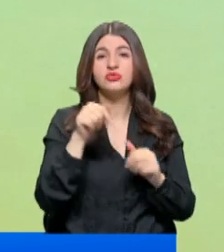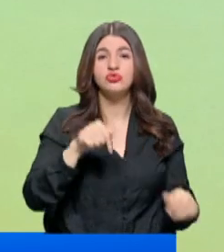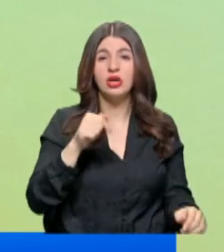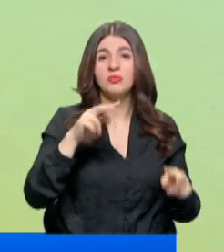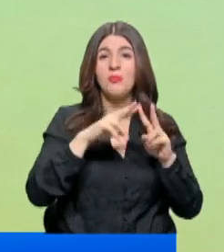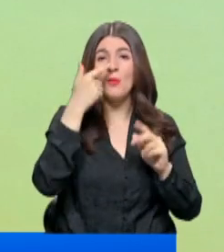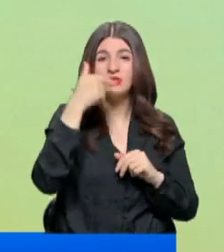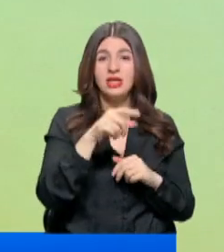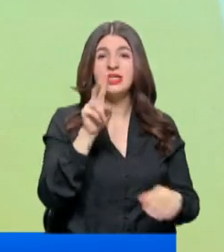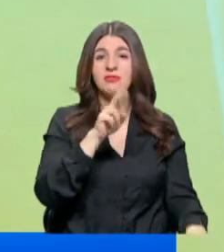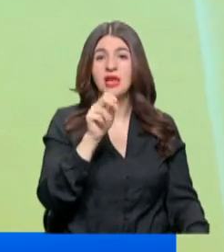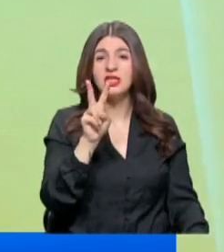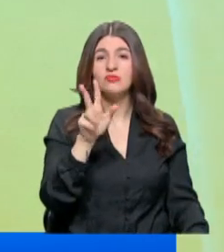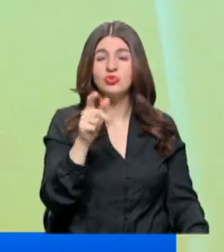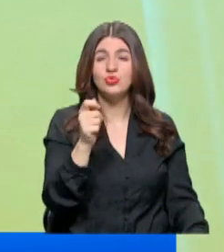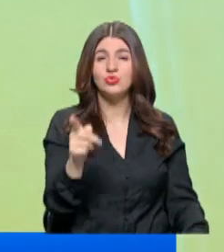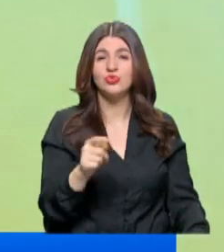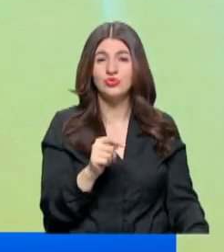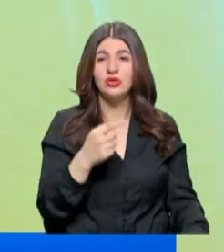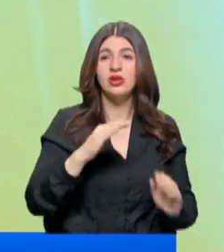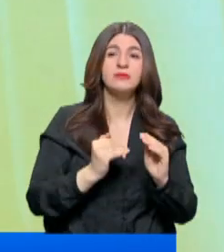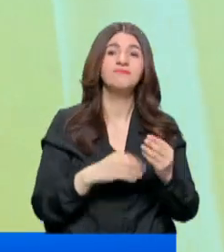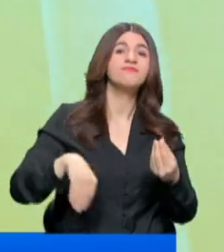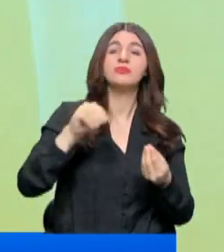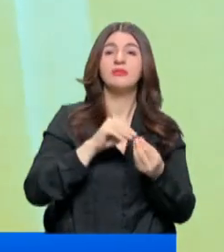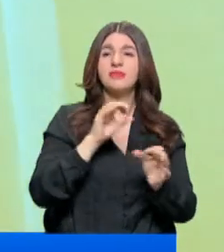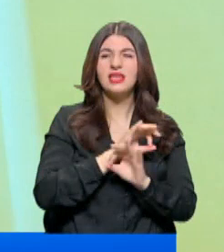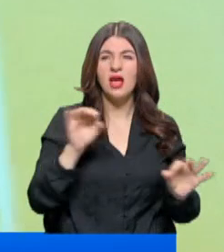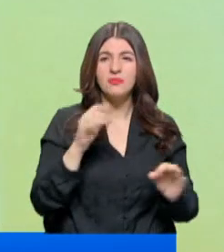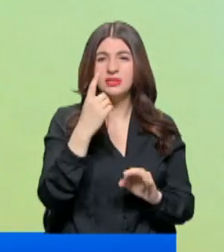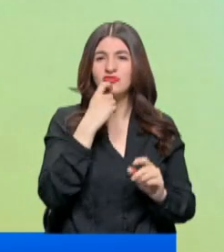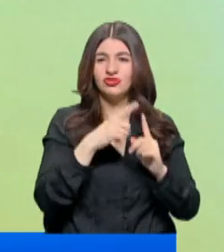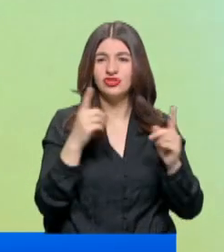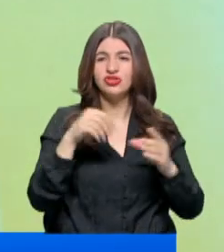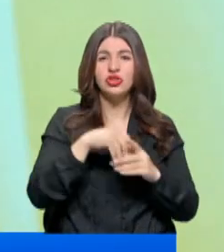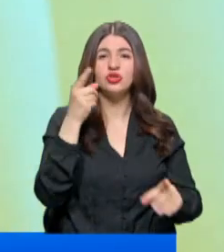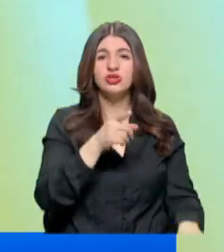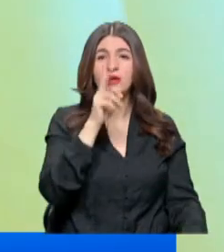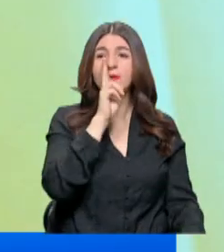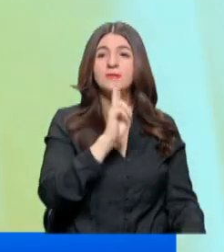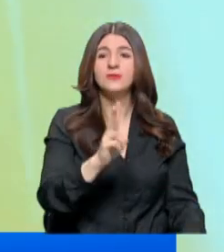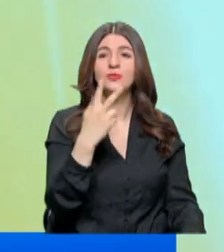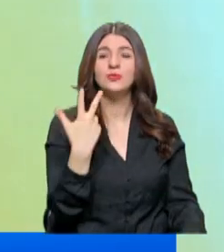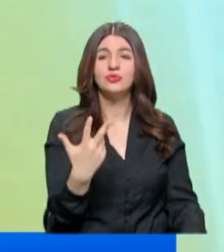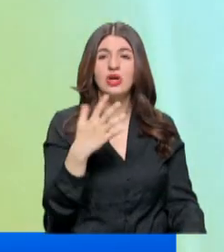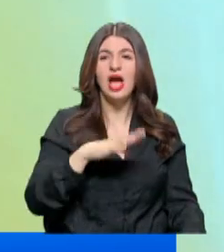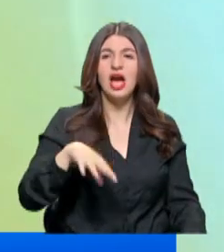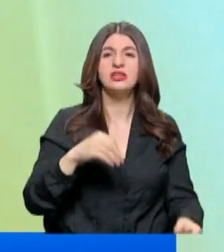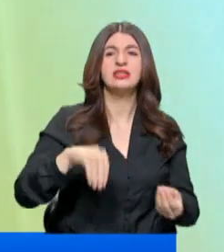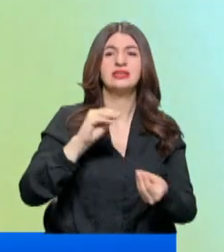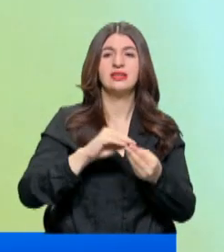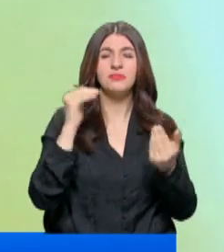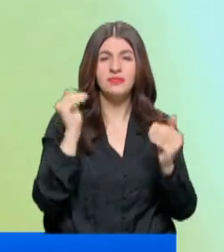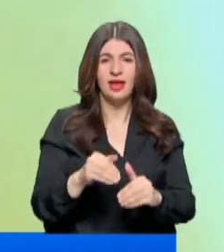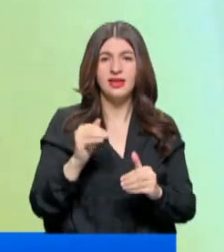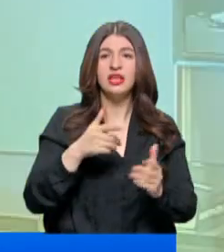şu anda motorinin 20 lira 23 kuruş artış oranı tam bir yılda yüzde 203 her şeye zam